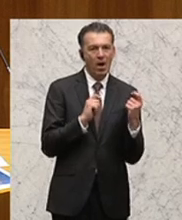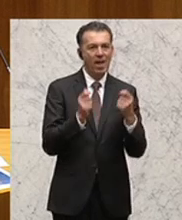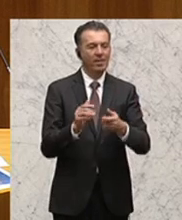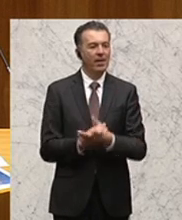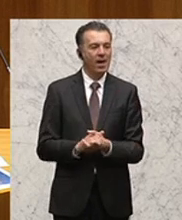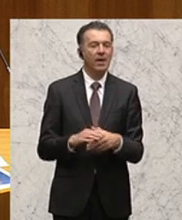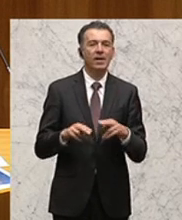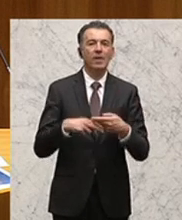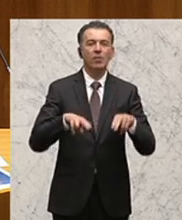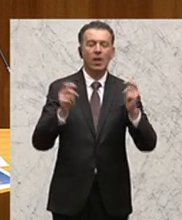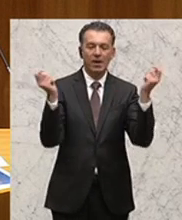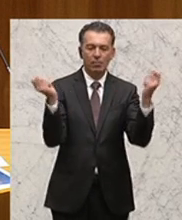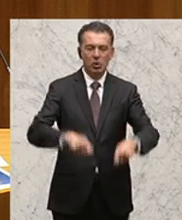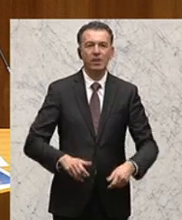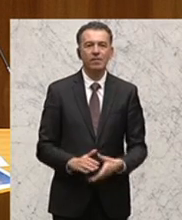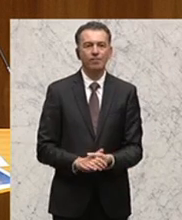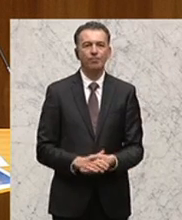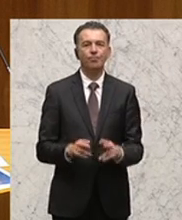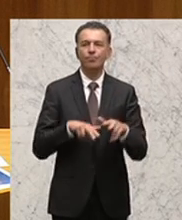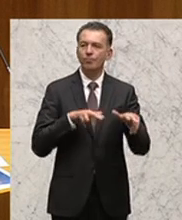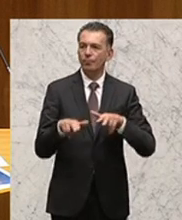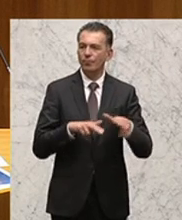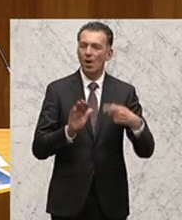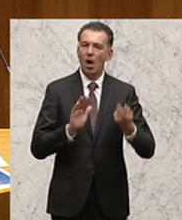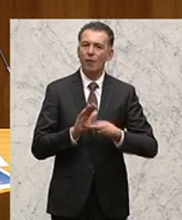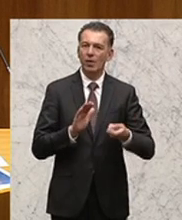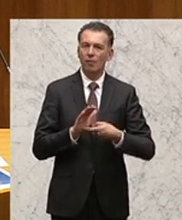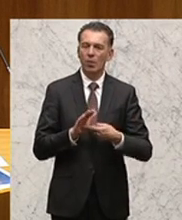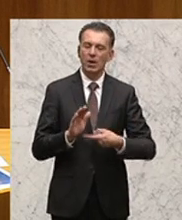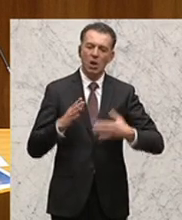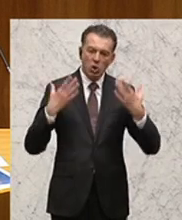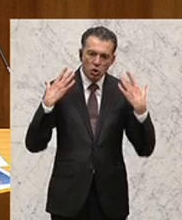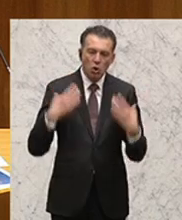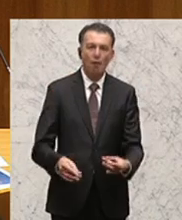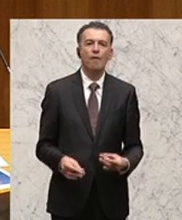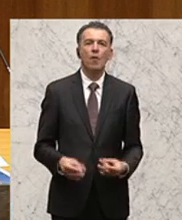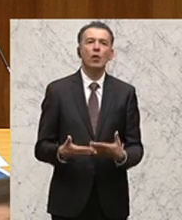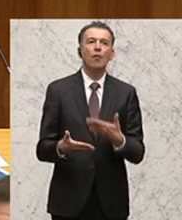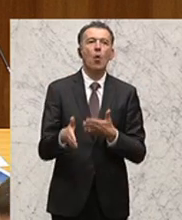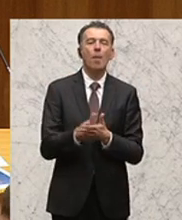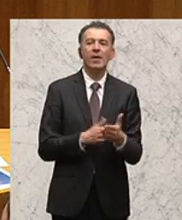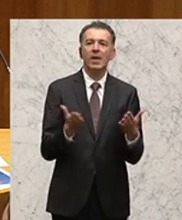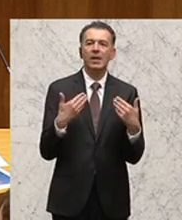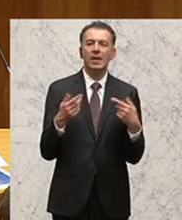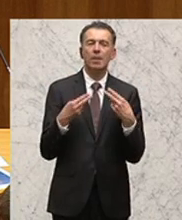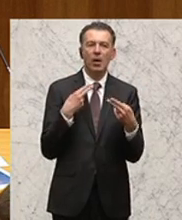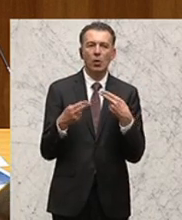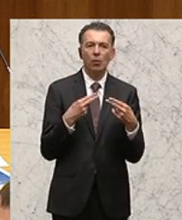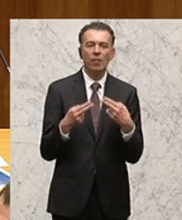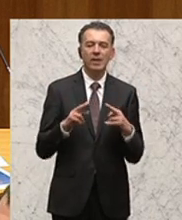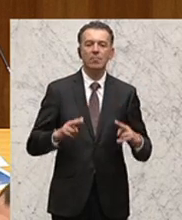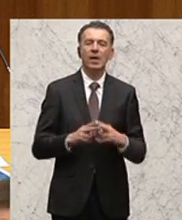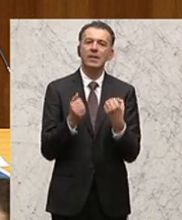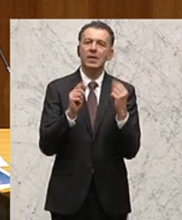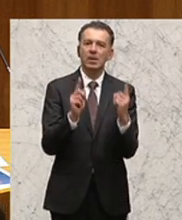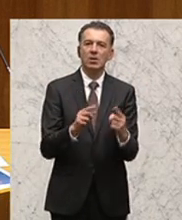Antrage daher, der Nationalrat wolle beschließen, die Bundesregierung wird aufgefordert, unverzüglich und jedenfalls vor Beginn der Klimakonferenz in Paris